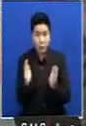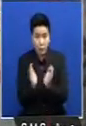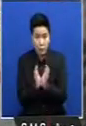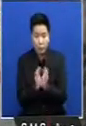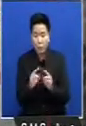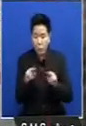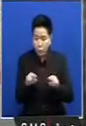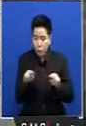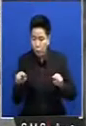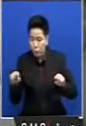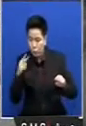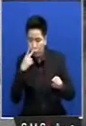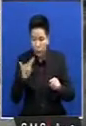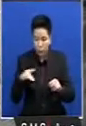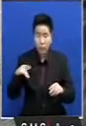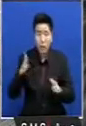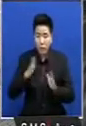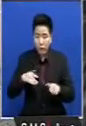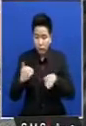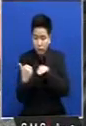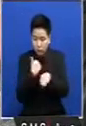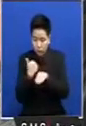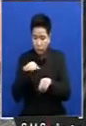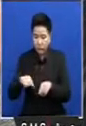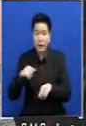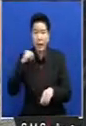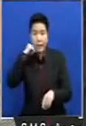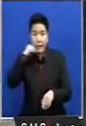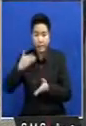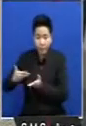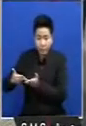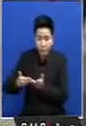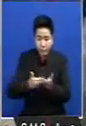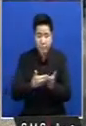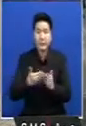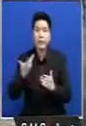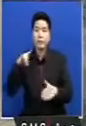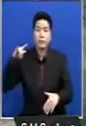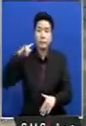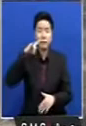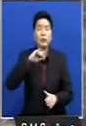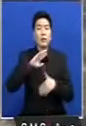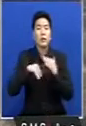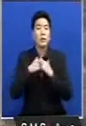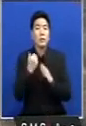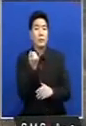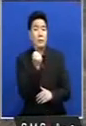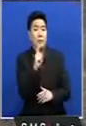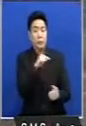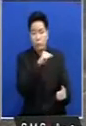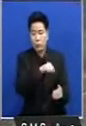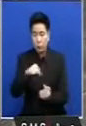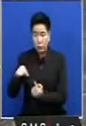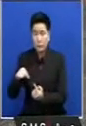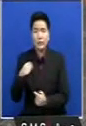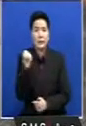ดูแลทั้งทางบกทางน้ำทางอากาศ11จุดครอบคลุม14จังหวัดภาคใต้แล้วก็จะเข้าไปตรวจที่ด่านตร